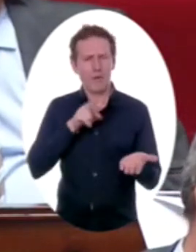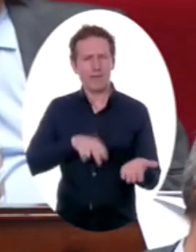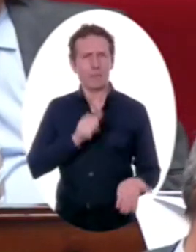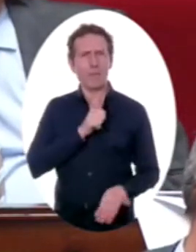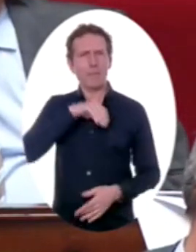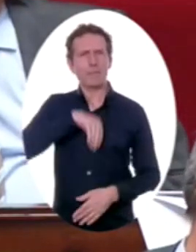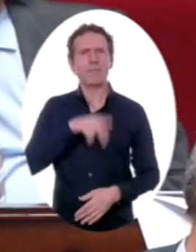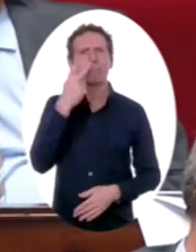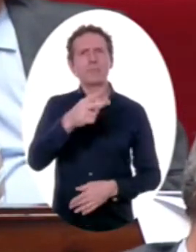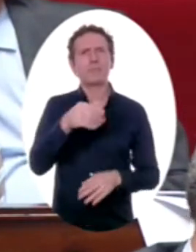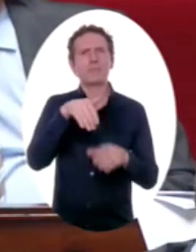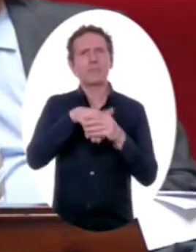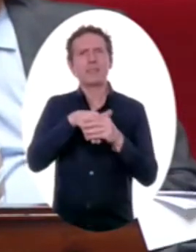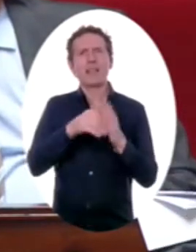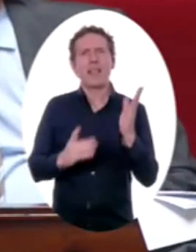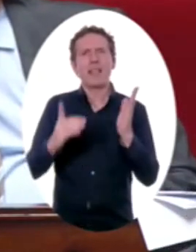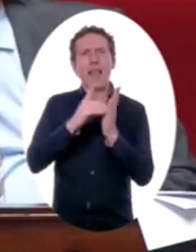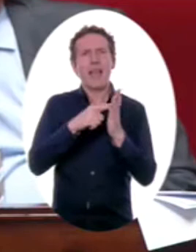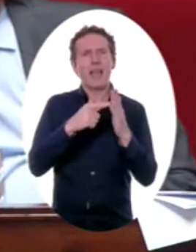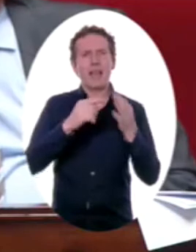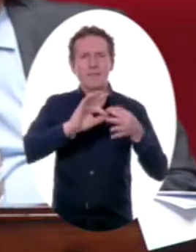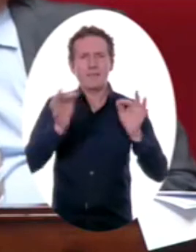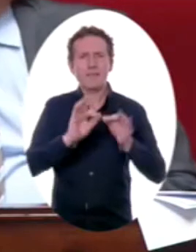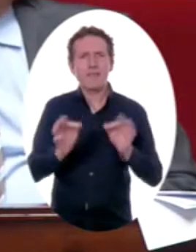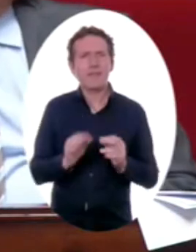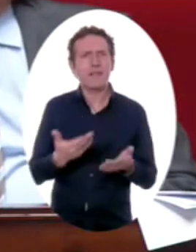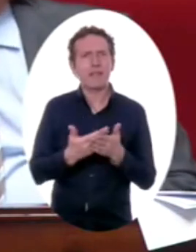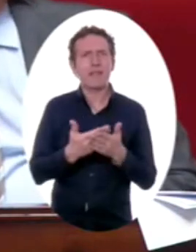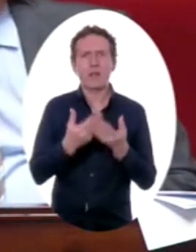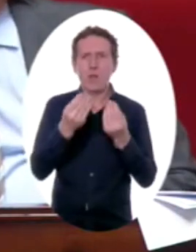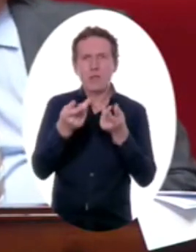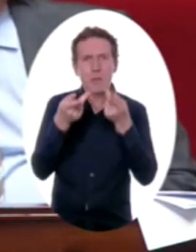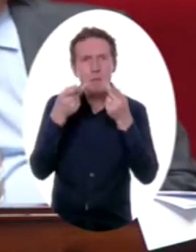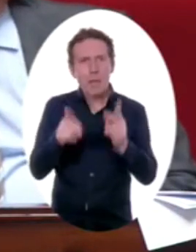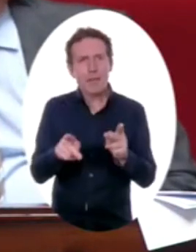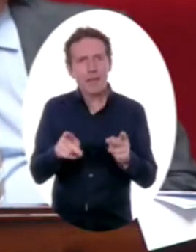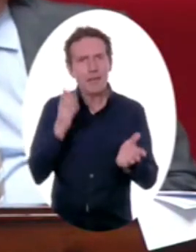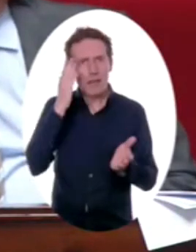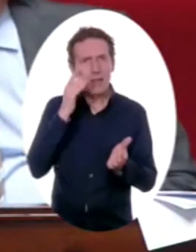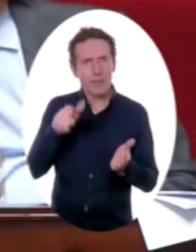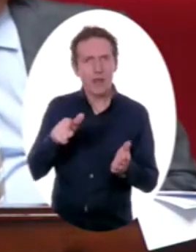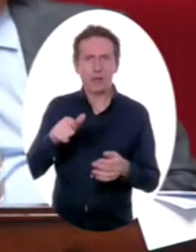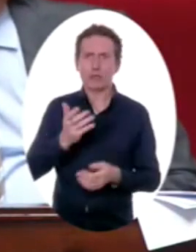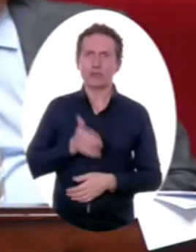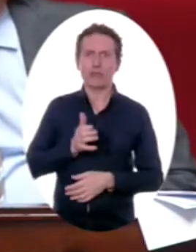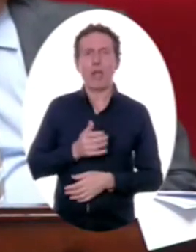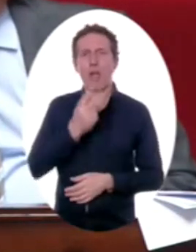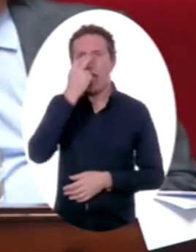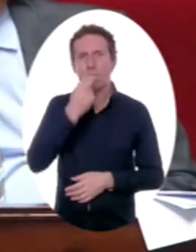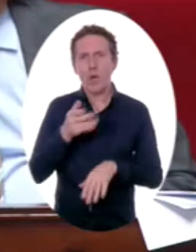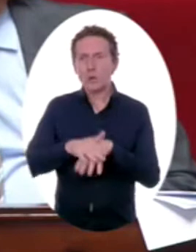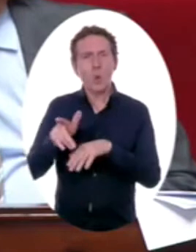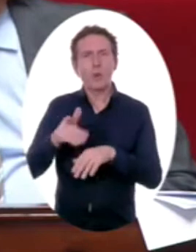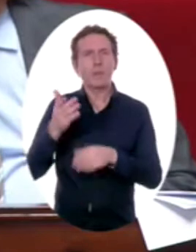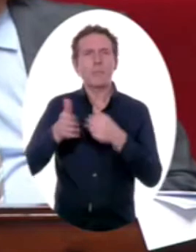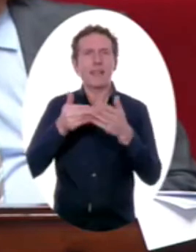que votre décret dans la formulation permet à ce type d'animaux, qui sont des chiens aveugles, mais qui n'exercent plus, qui ne sont